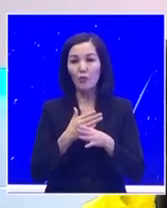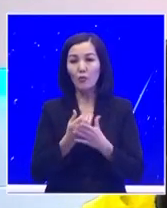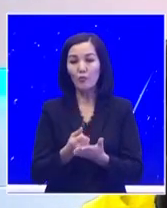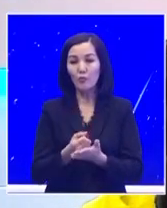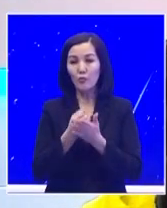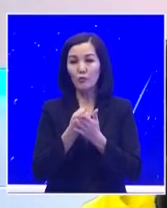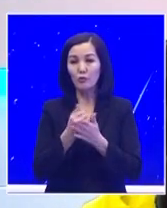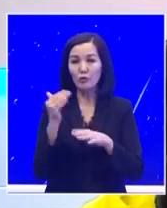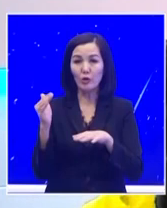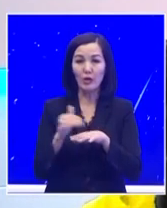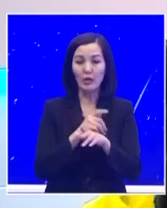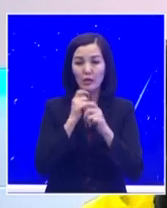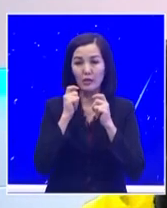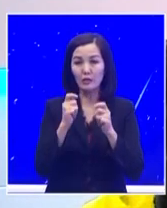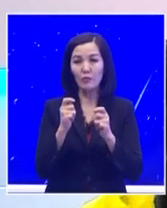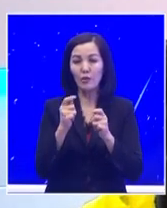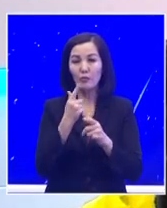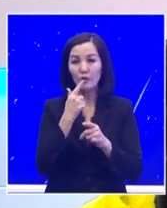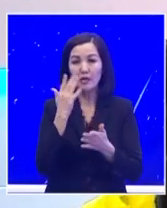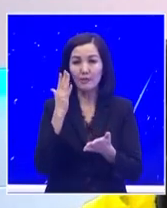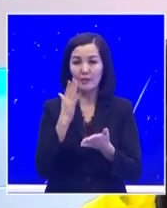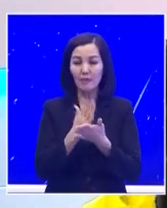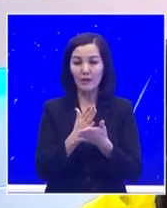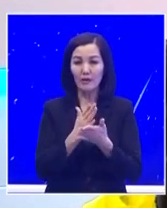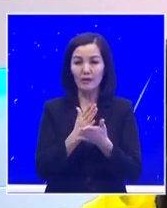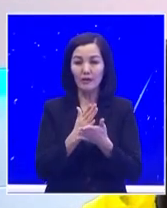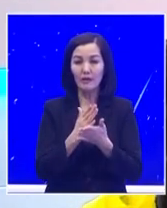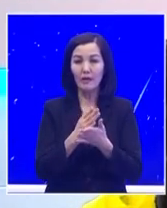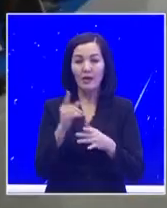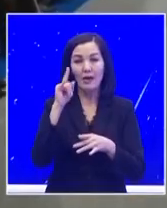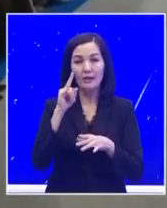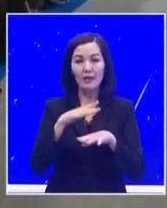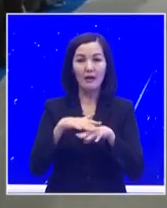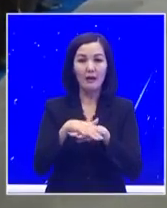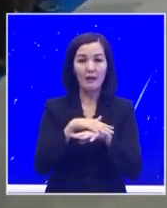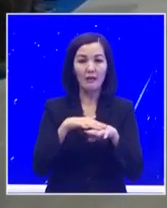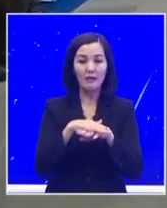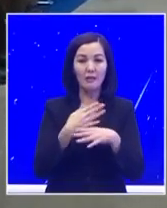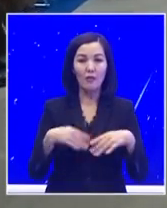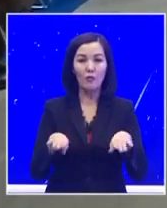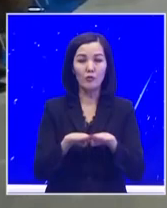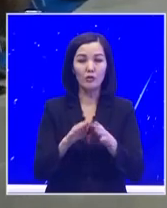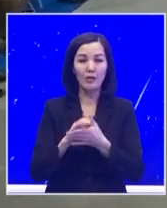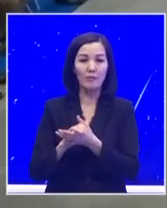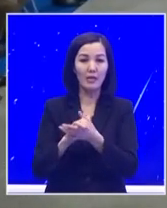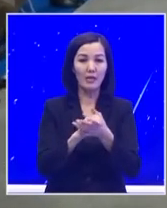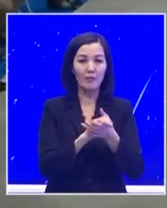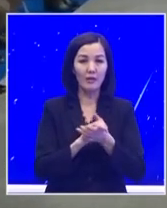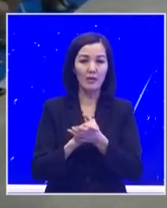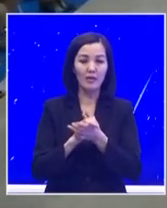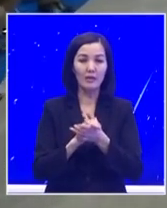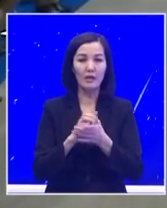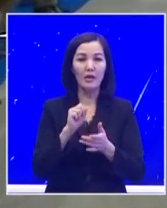көрсету қанымызға сіңген қасиет. Халқымызда осындай береке бірлікке шақыратын